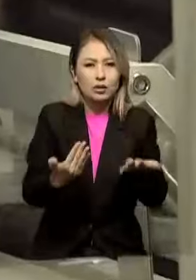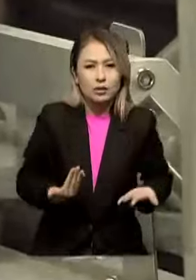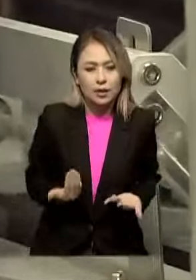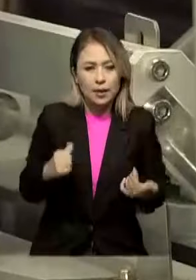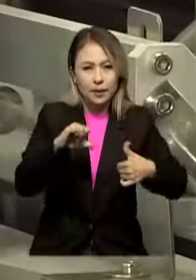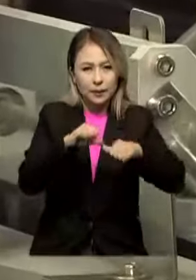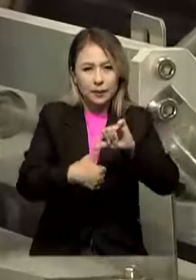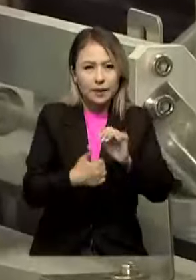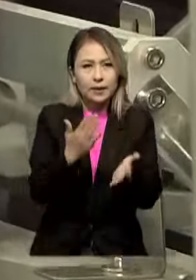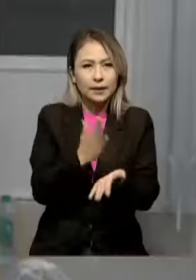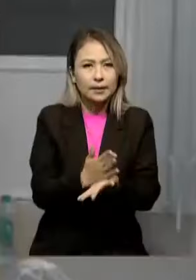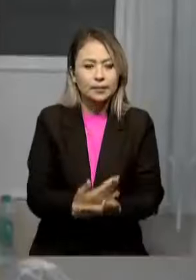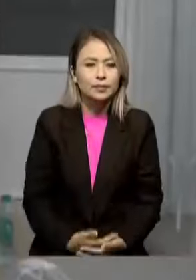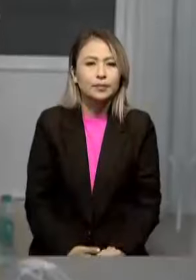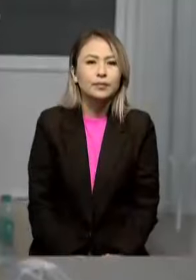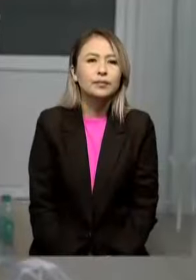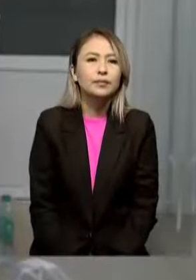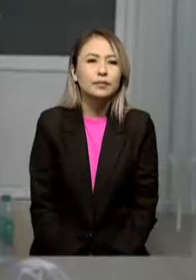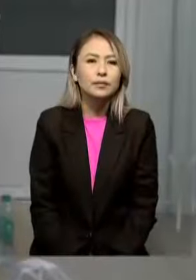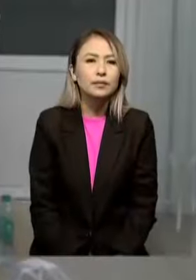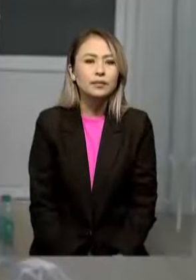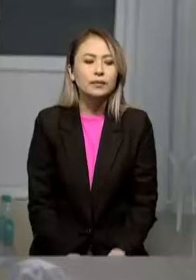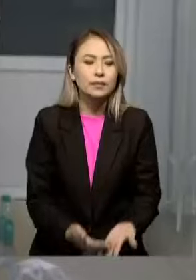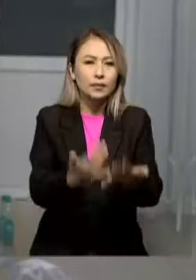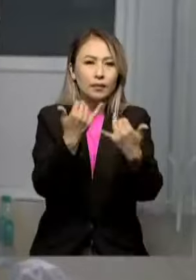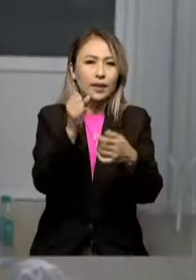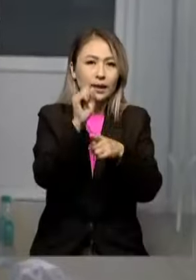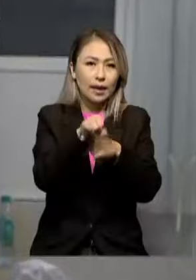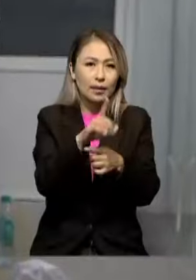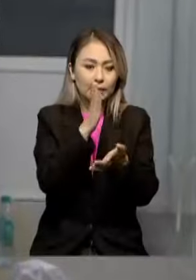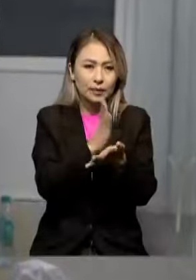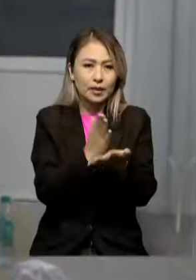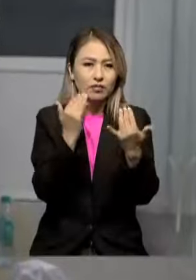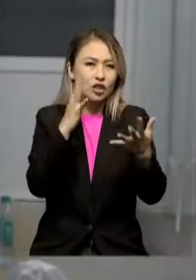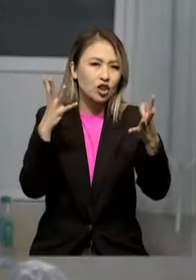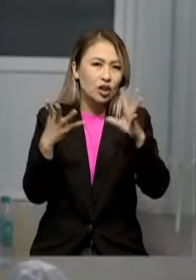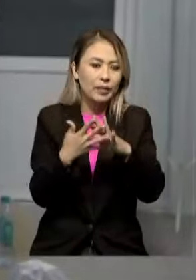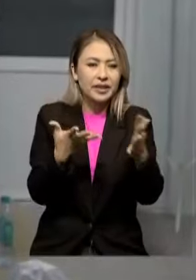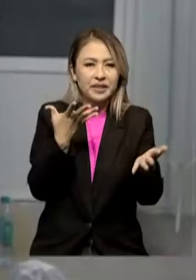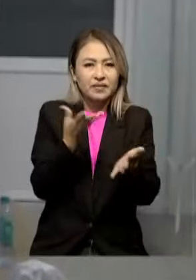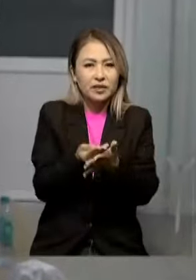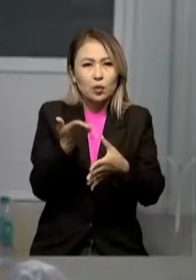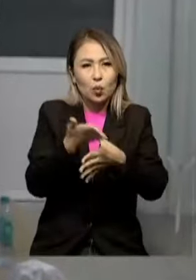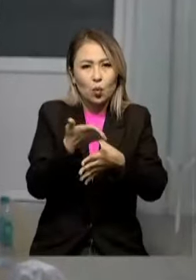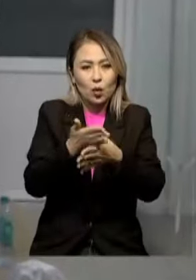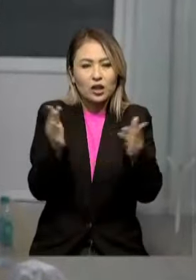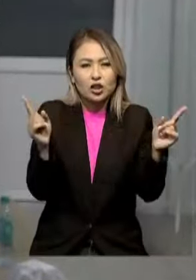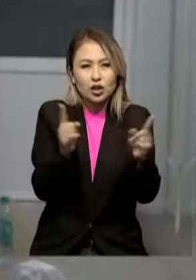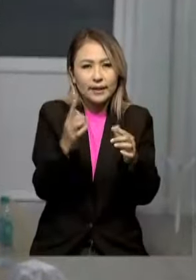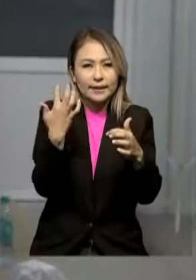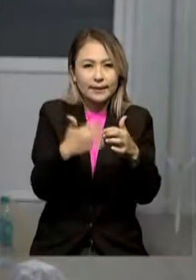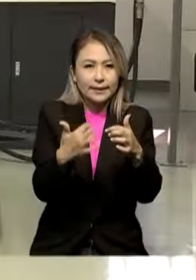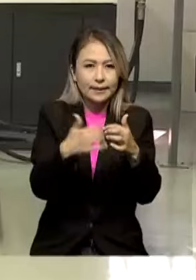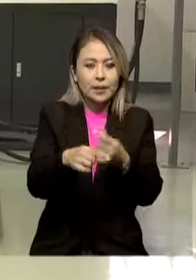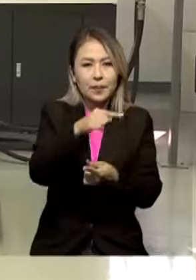жұмыспен қамтылған. Мемлекет басшысының тапсырмасы бар. Жалпы инвестиция тартуға қатысты, шағын орта бизнес